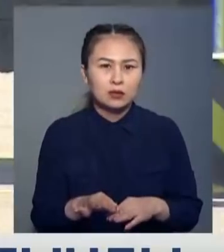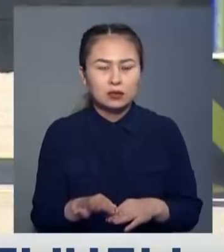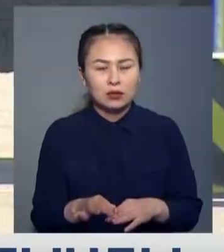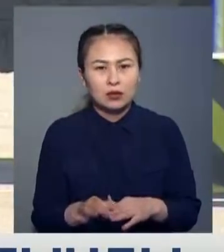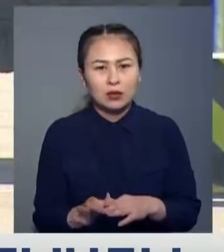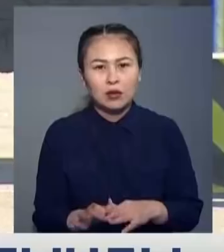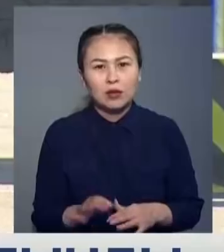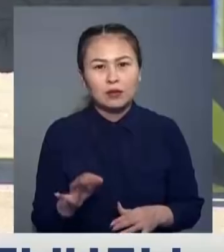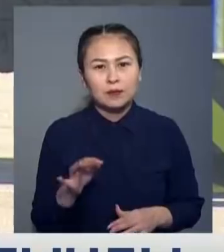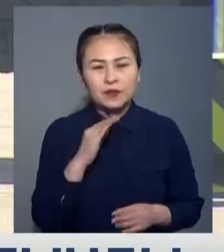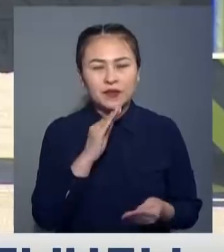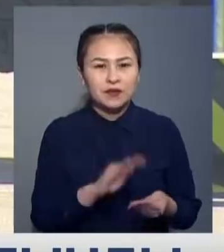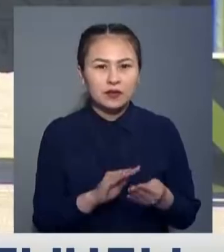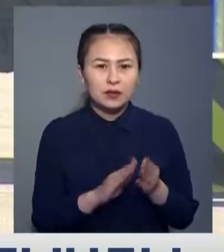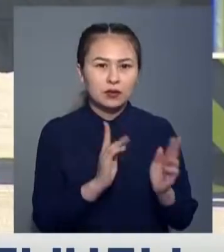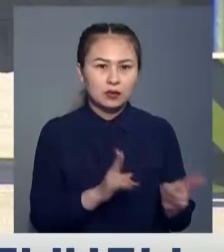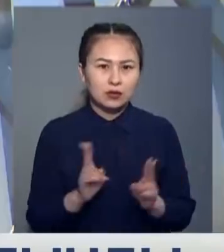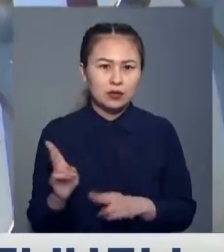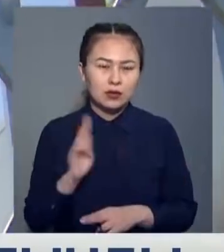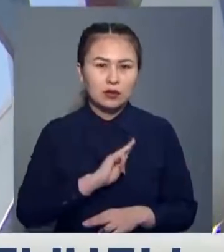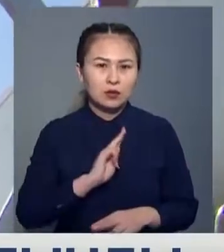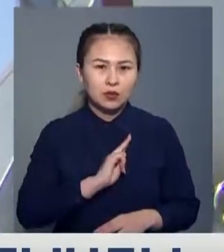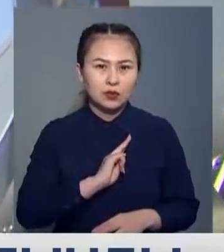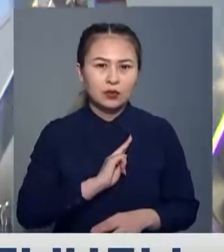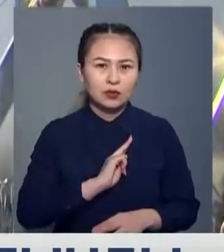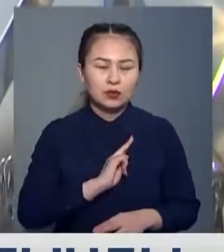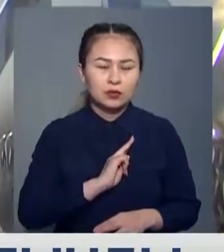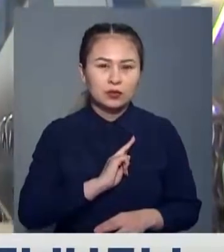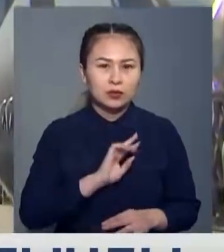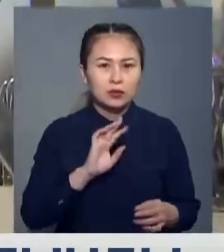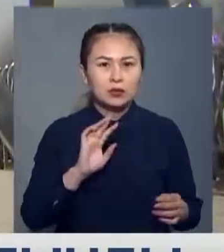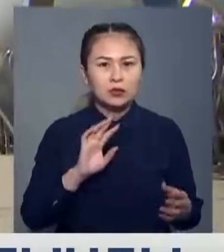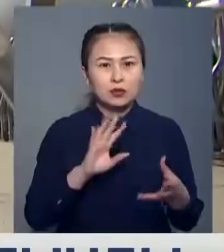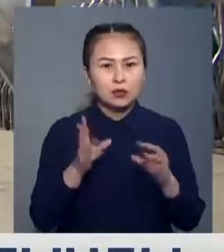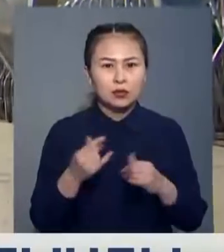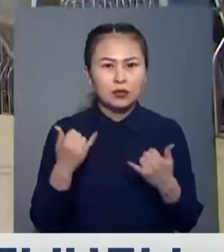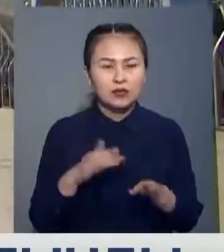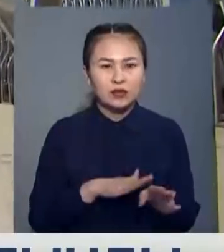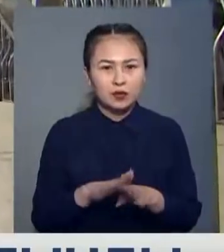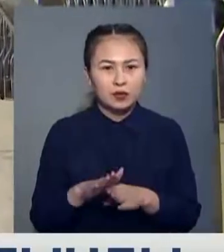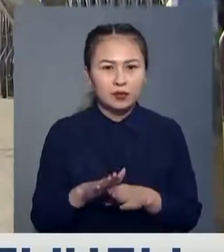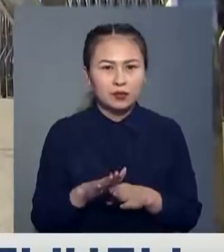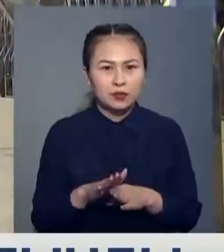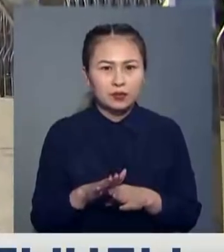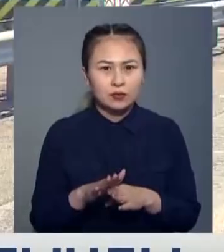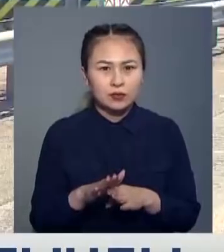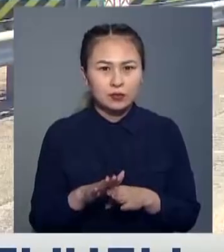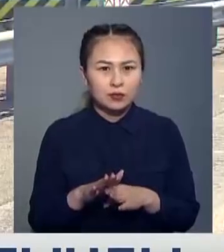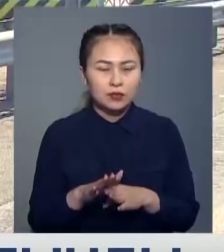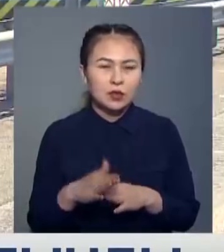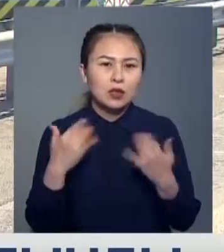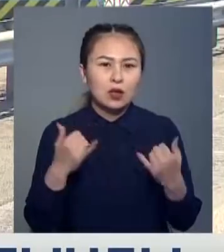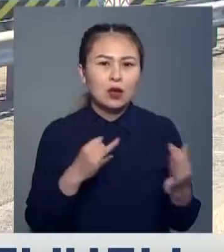барлығы бірқалыпты жұмыс істеп жатыр. Жаңа міне транзитті көліктердің кейбірі өткенінде байқадық. Оның алдында полиция